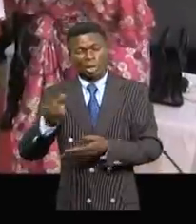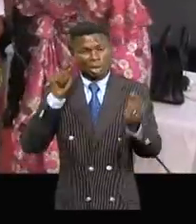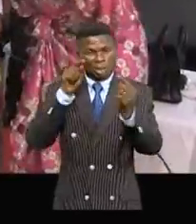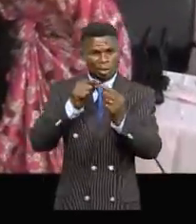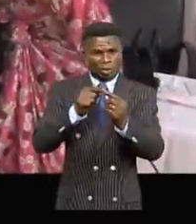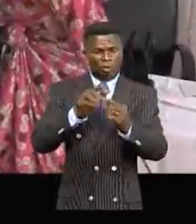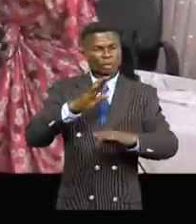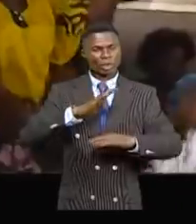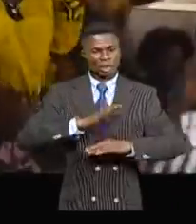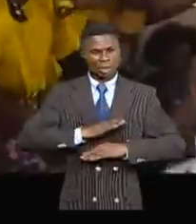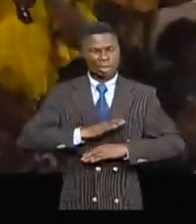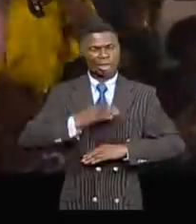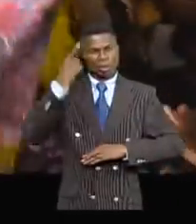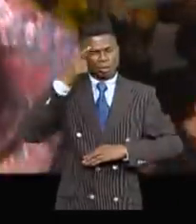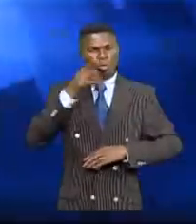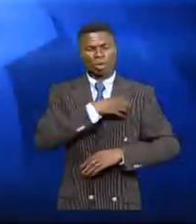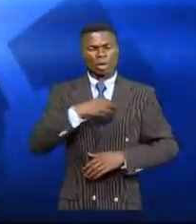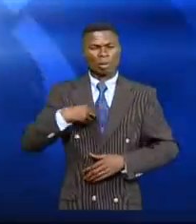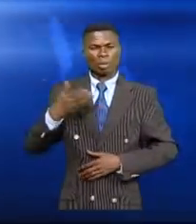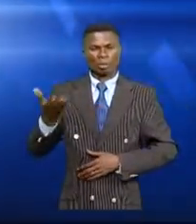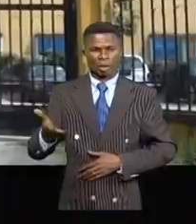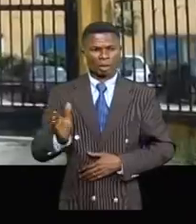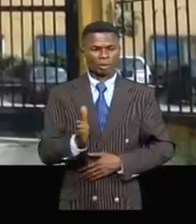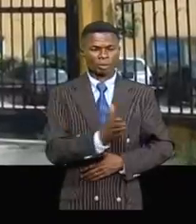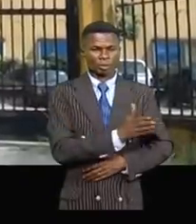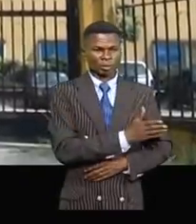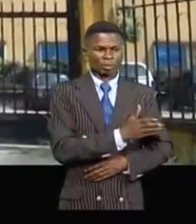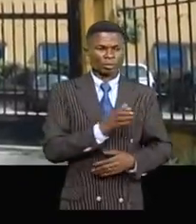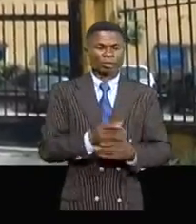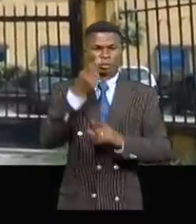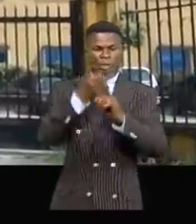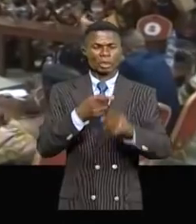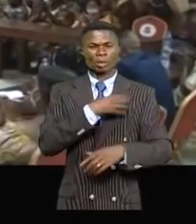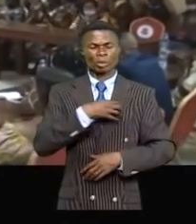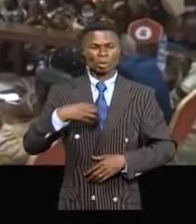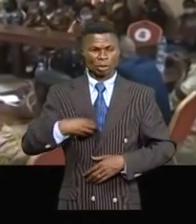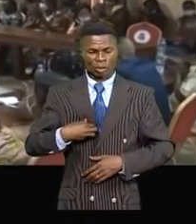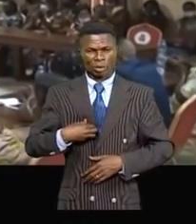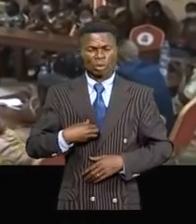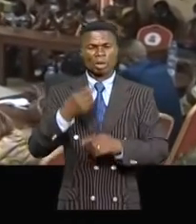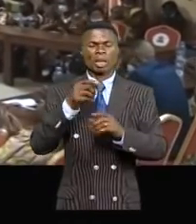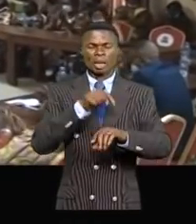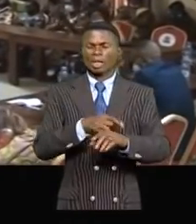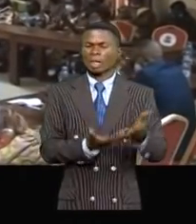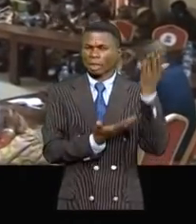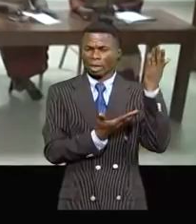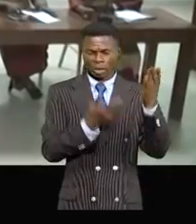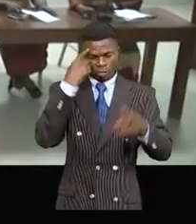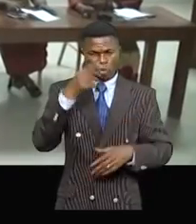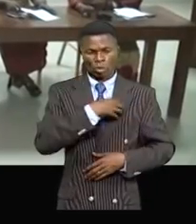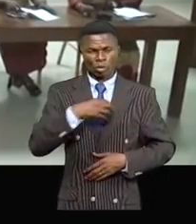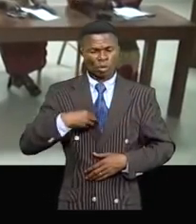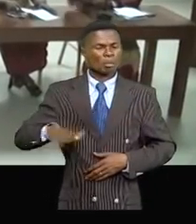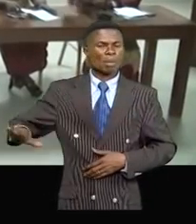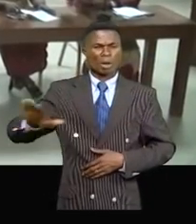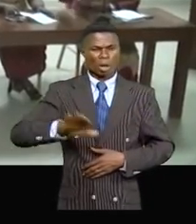de satisfaction pour les bénéficiaires. Le mois de la femme est toujours un moment intéressant pour les femmes de tous